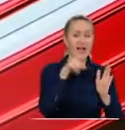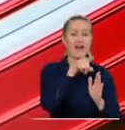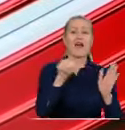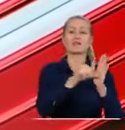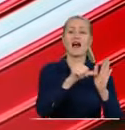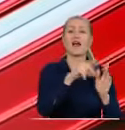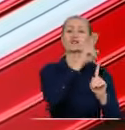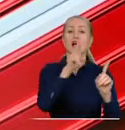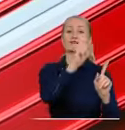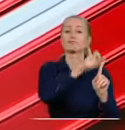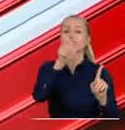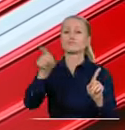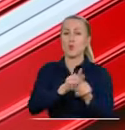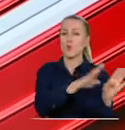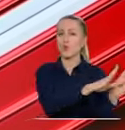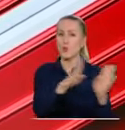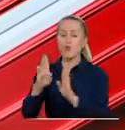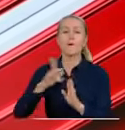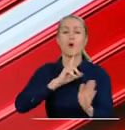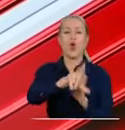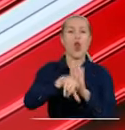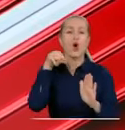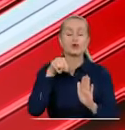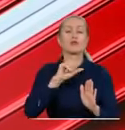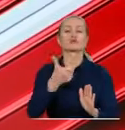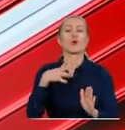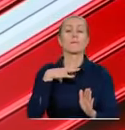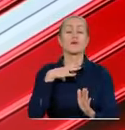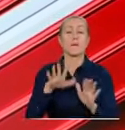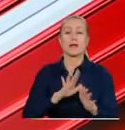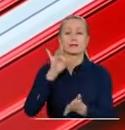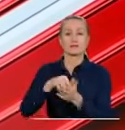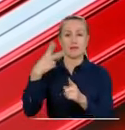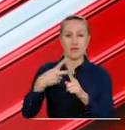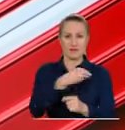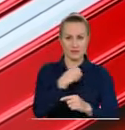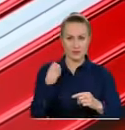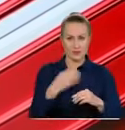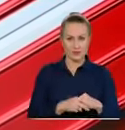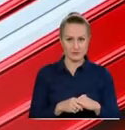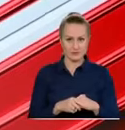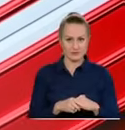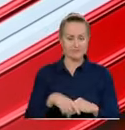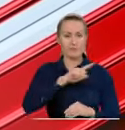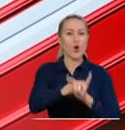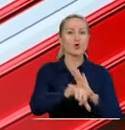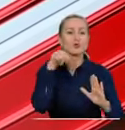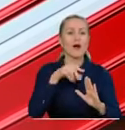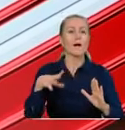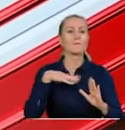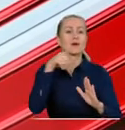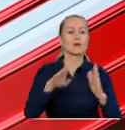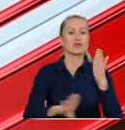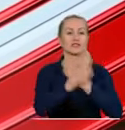z kolejnością miejsc ustaloną podczas losowania, które odbyło się w gmachu Telewizji Polskiej. W losowaniu uczestniczyli przedstawiciele kandydatów